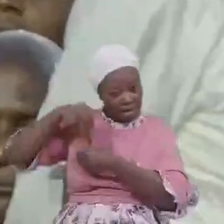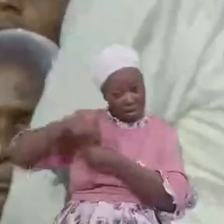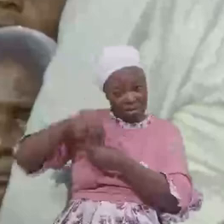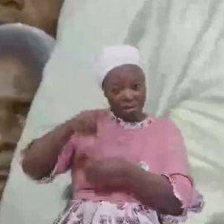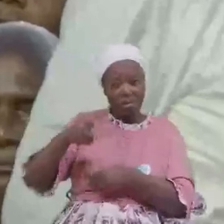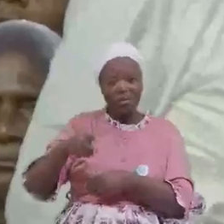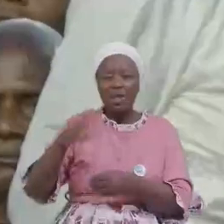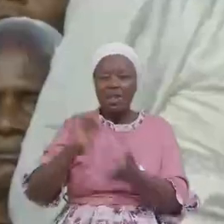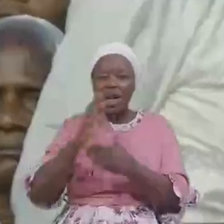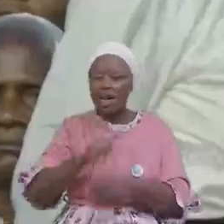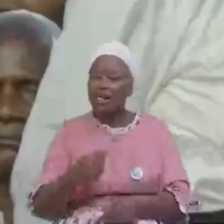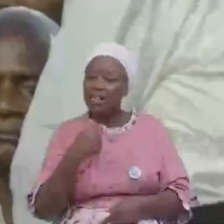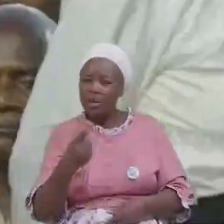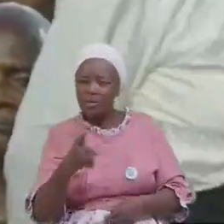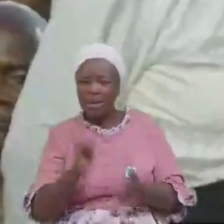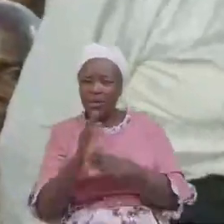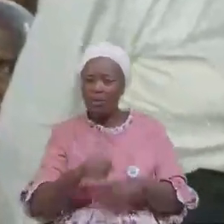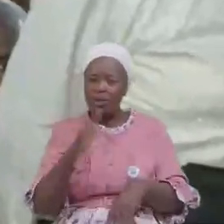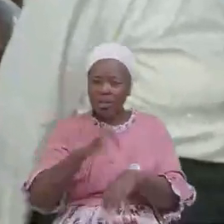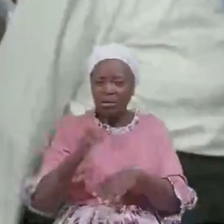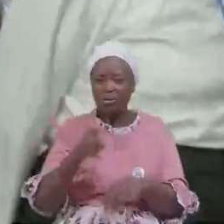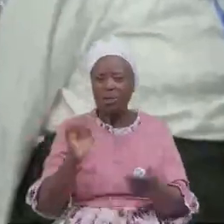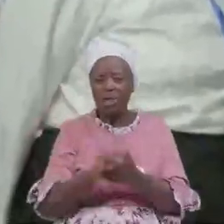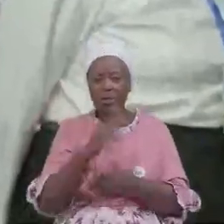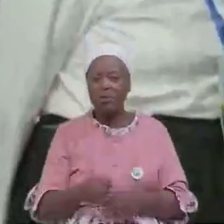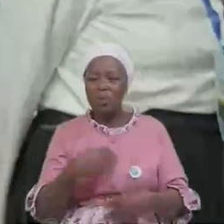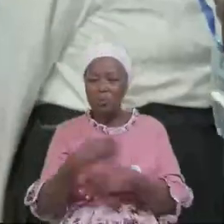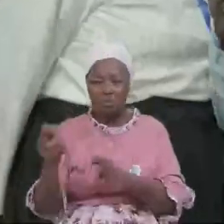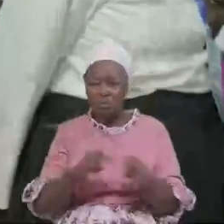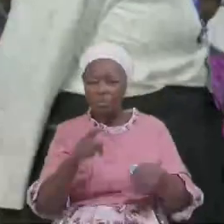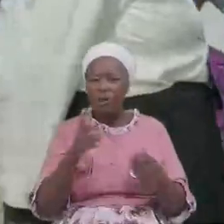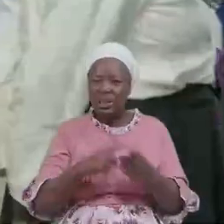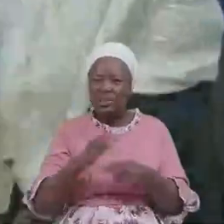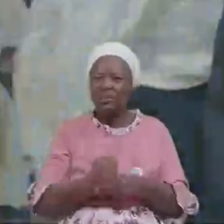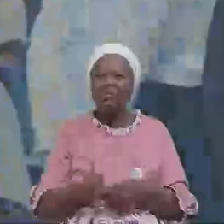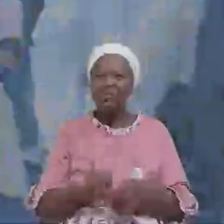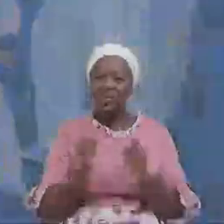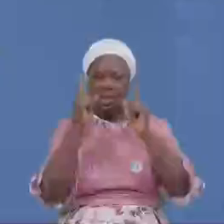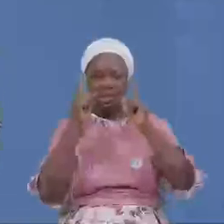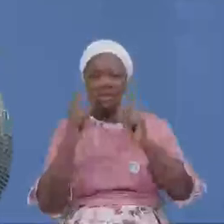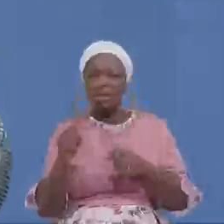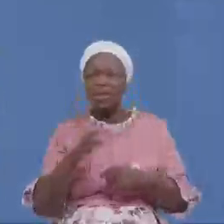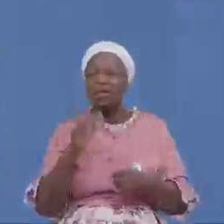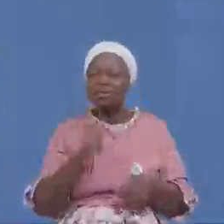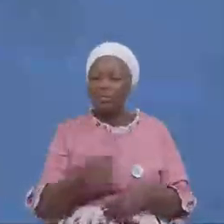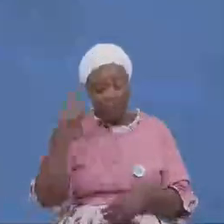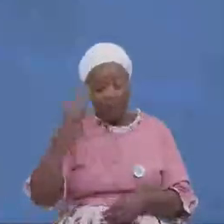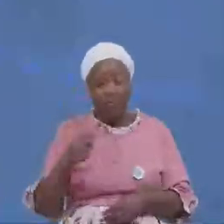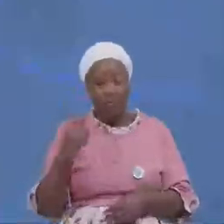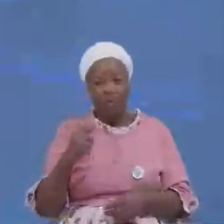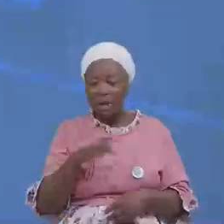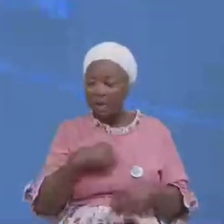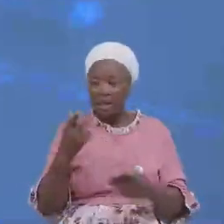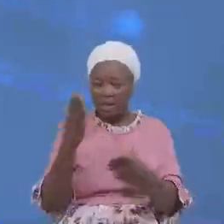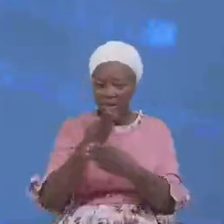pouvait te pousser, qui pouvait te piquer, qui pouvait t'alerter, qui pouvait te déranger pour ne pas pécher, quand